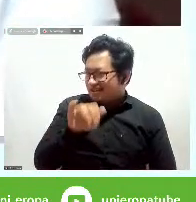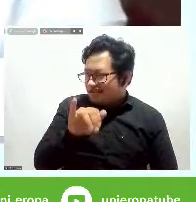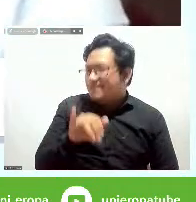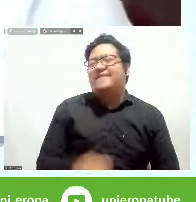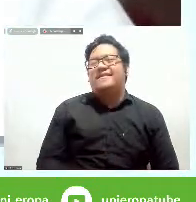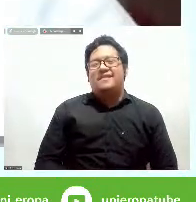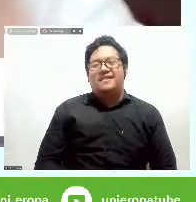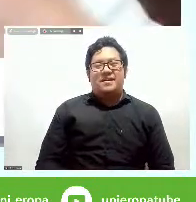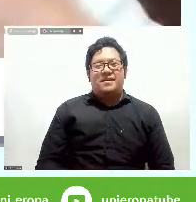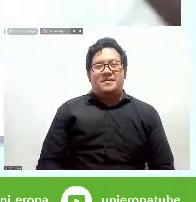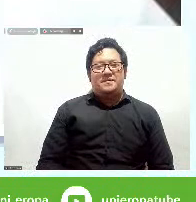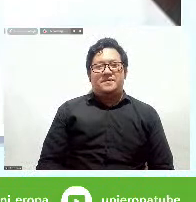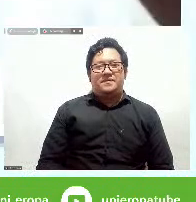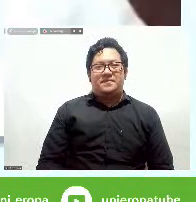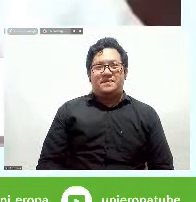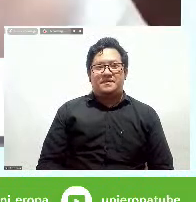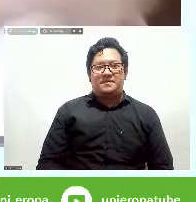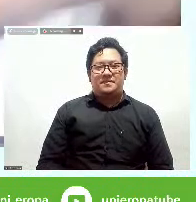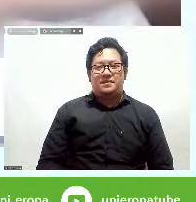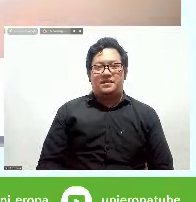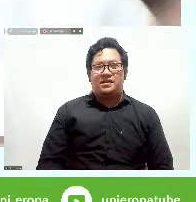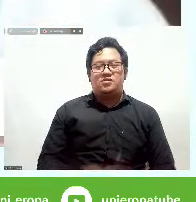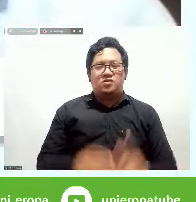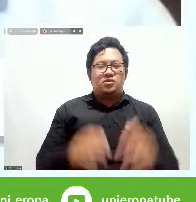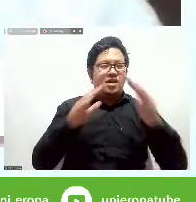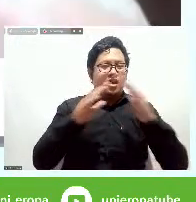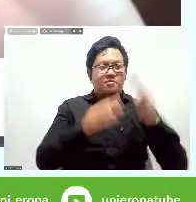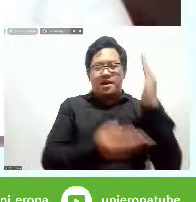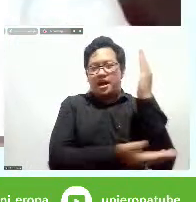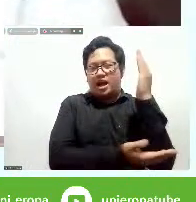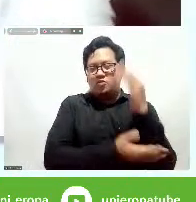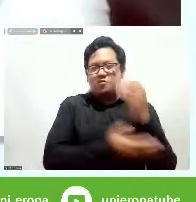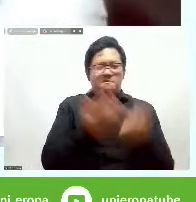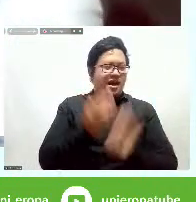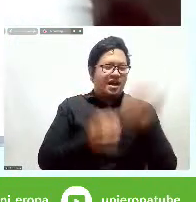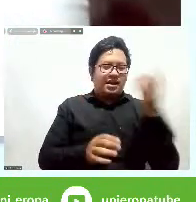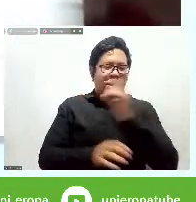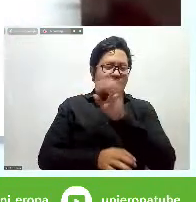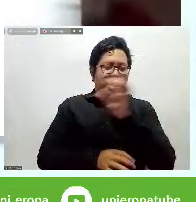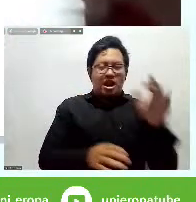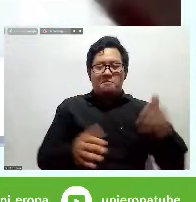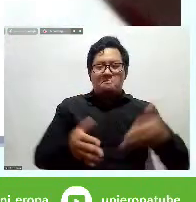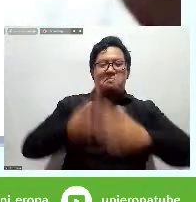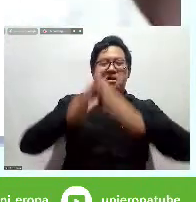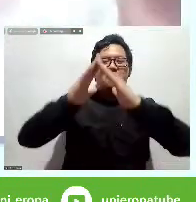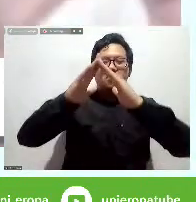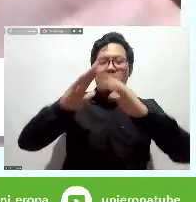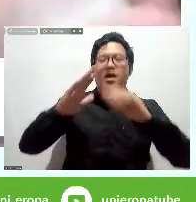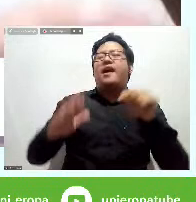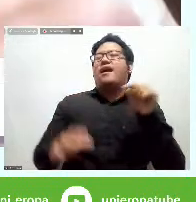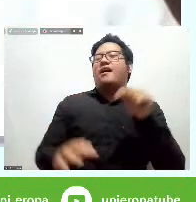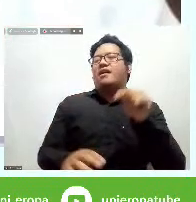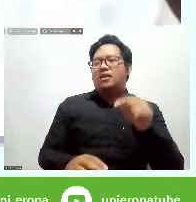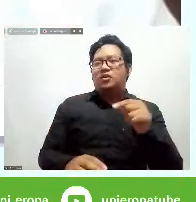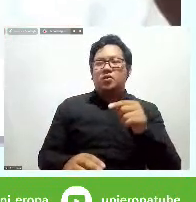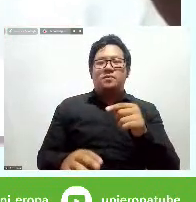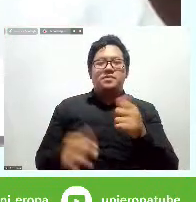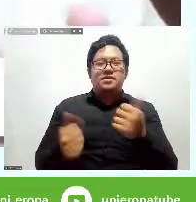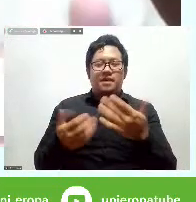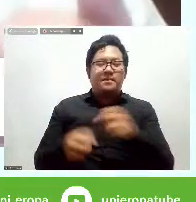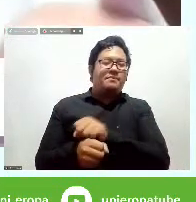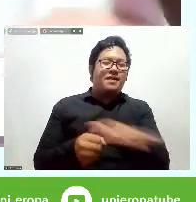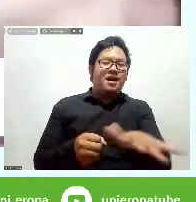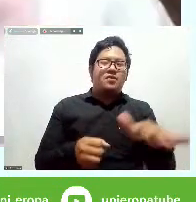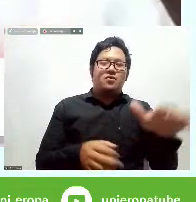mahal-mahal dan segala macam itu menyebabkan kemudian laut rusak terhutang pun juga harus sakit opo jenenge ini